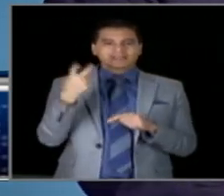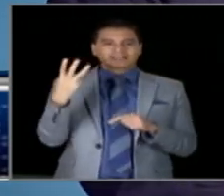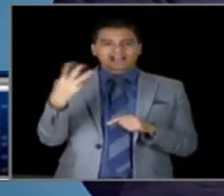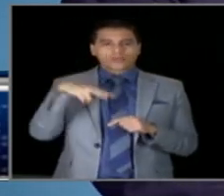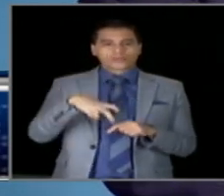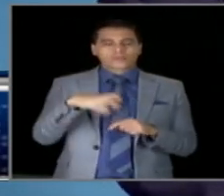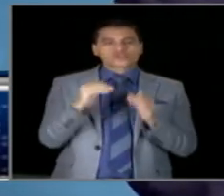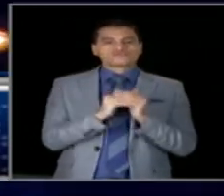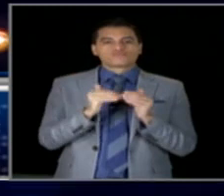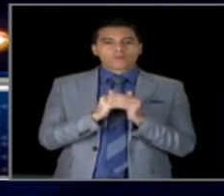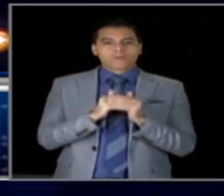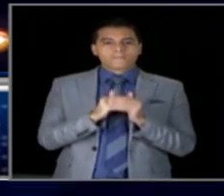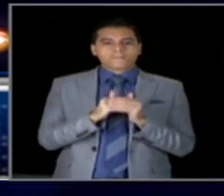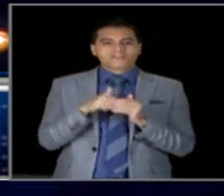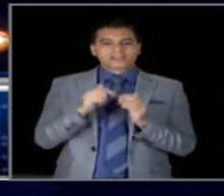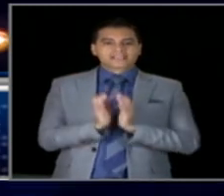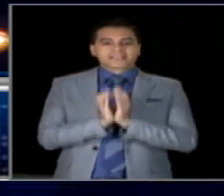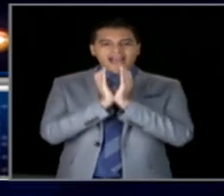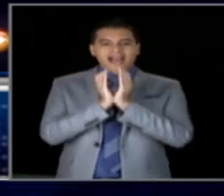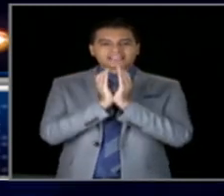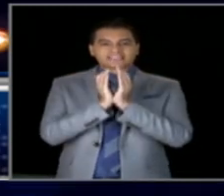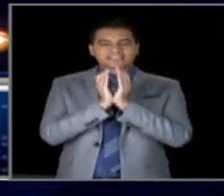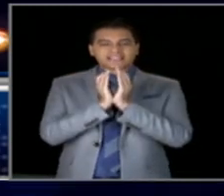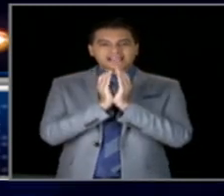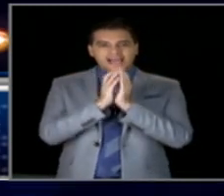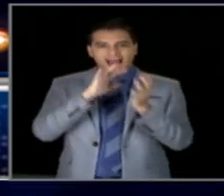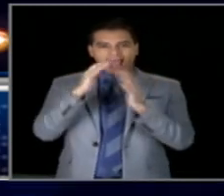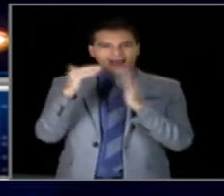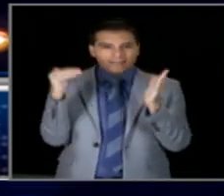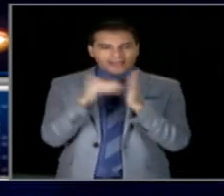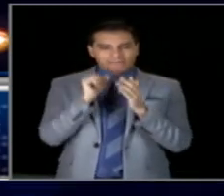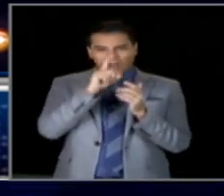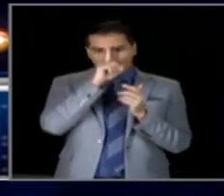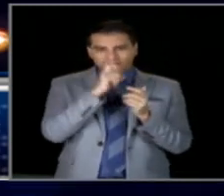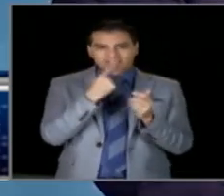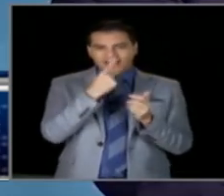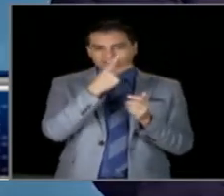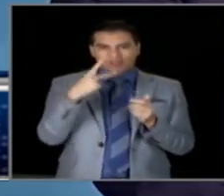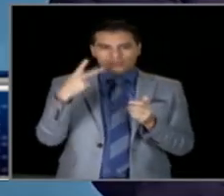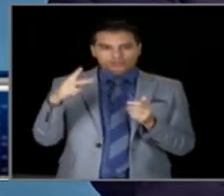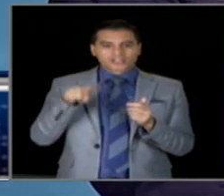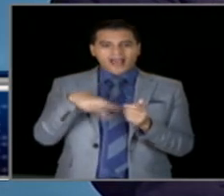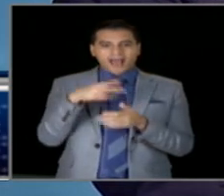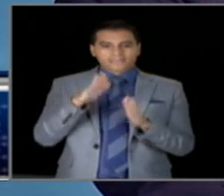و283 يوم بكأس العالم الأخير في قطر 2022. إجابتك؟